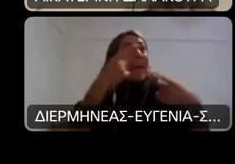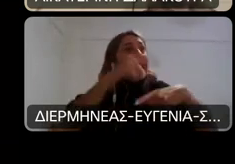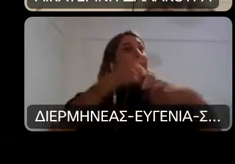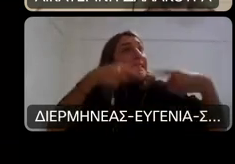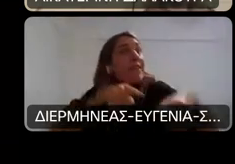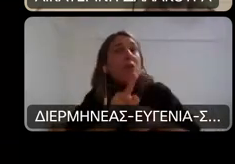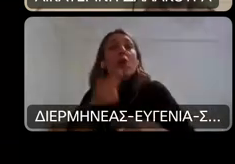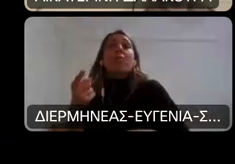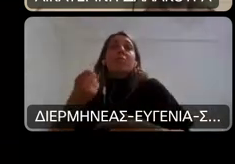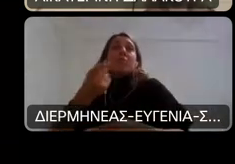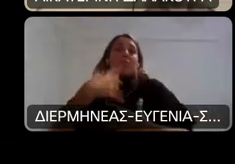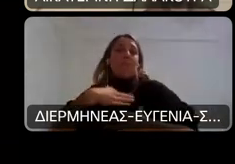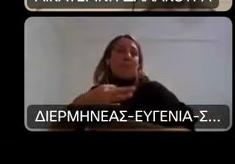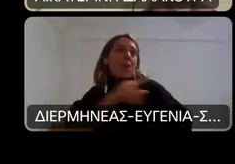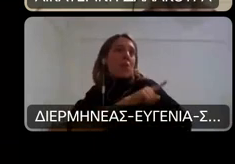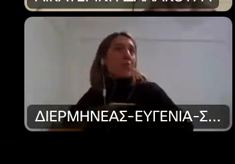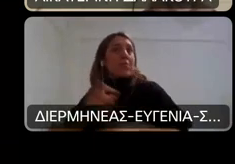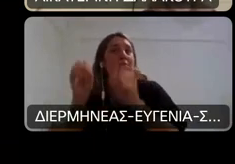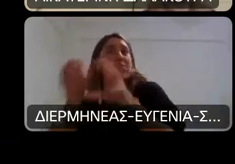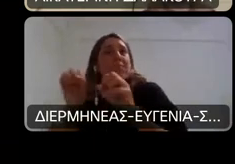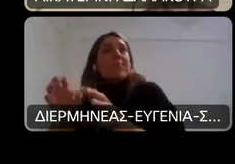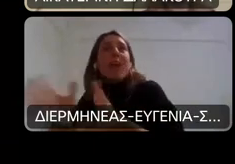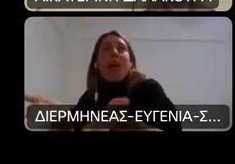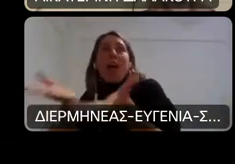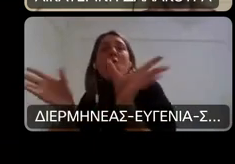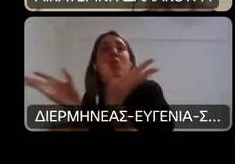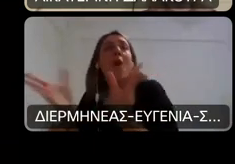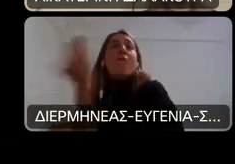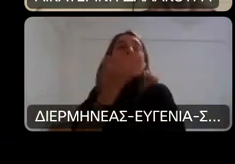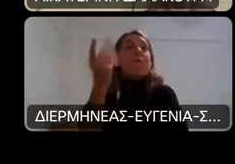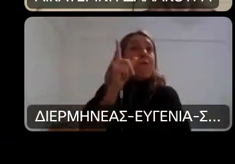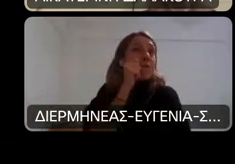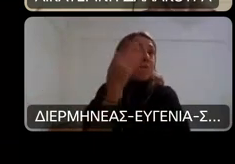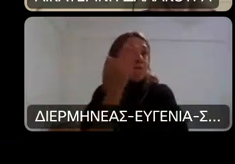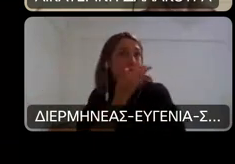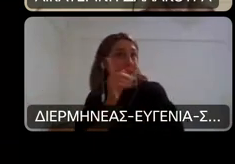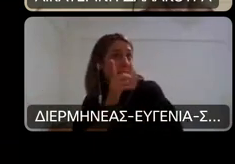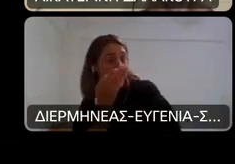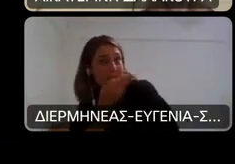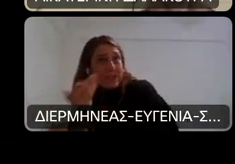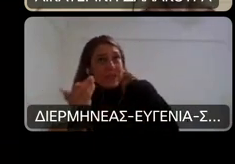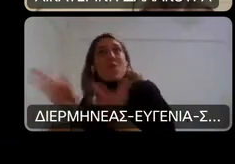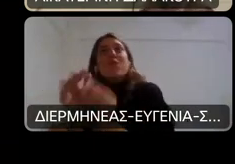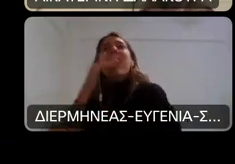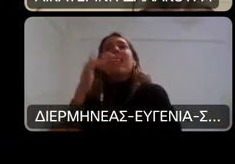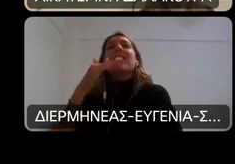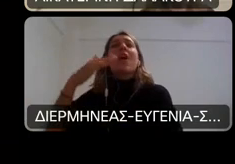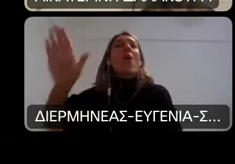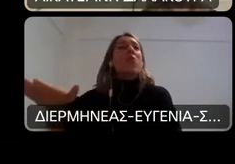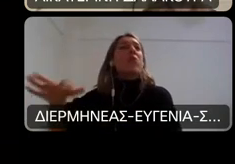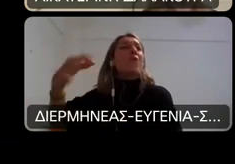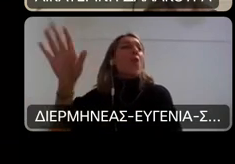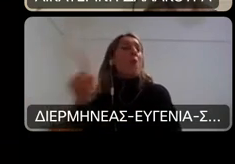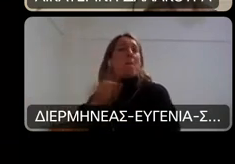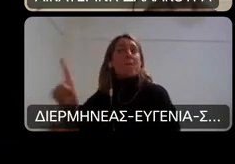και άσκηση των μελών του διοικητικού προσωπικού, αλλά και των φοιτητών φοιτητριών στη χρήση μη σεξιστικής γλώσσας, την περιορισμένη βάση αυτής της προσωπικής